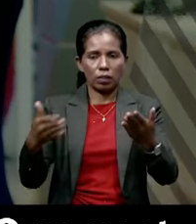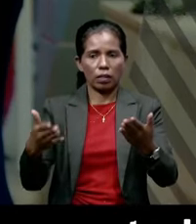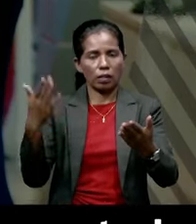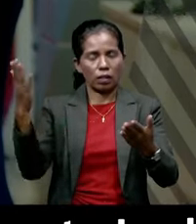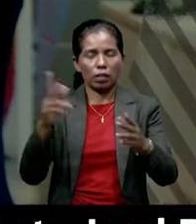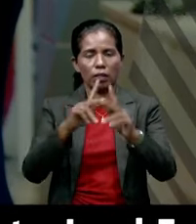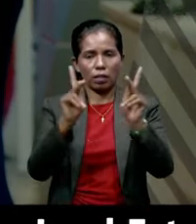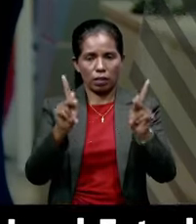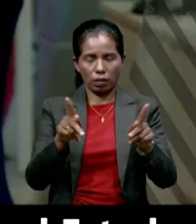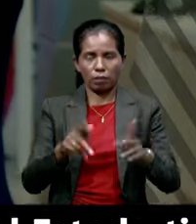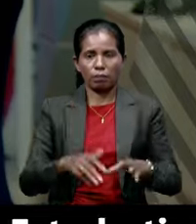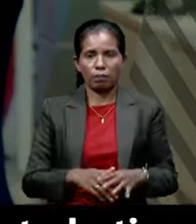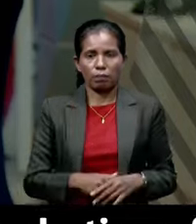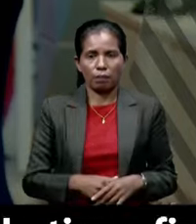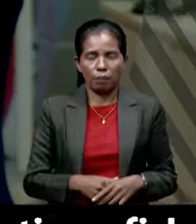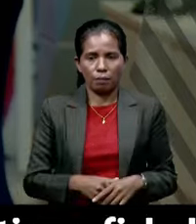loza.